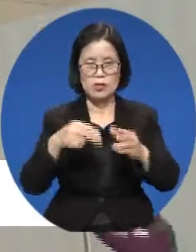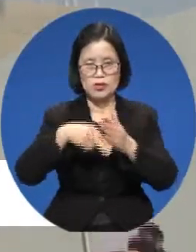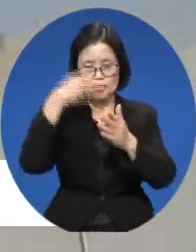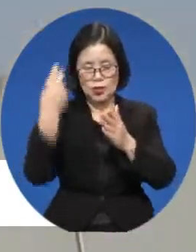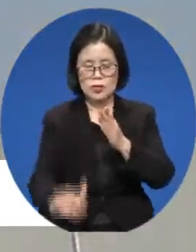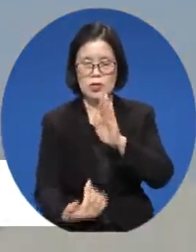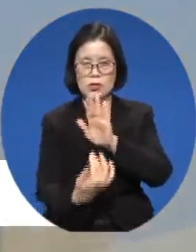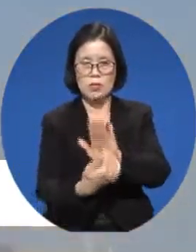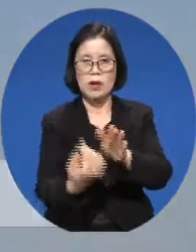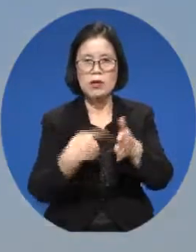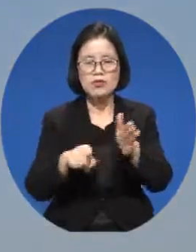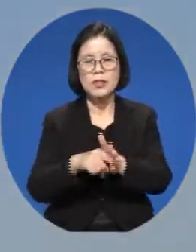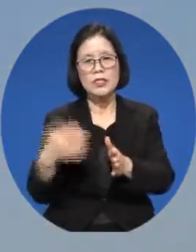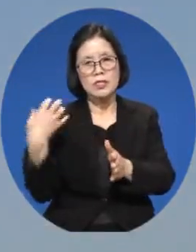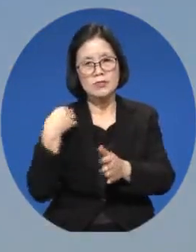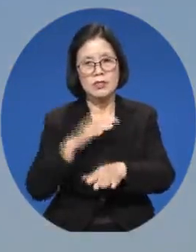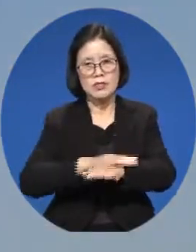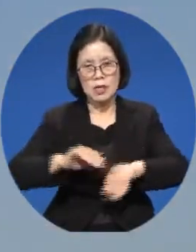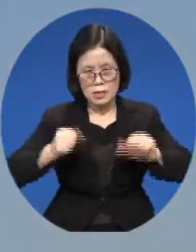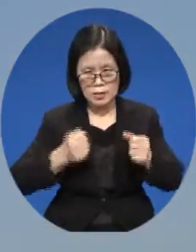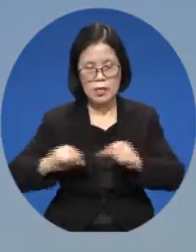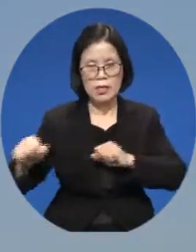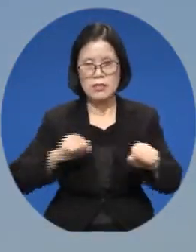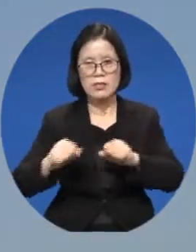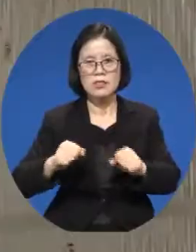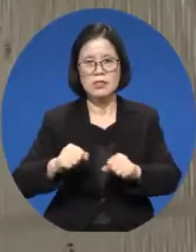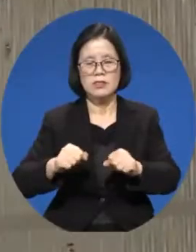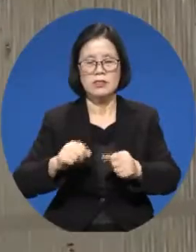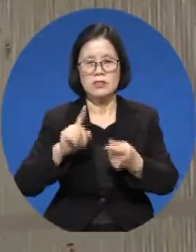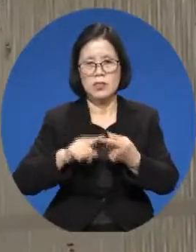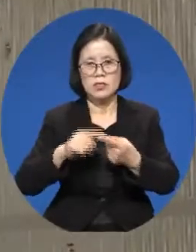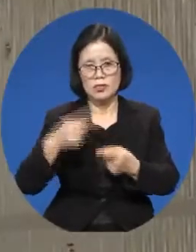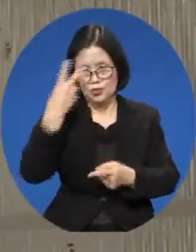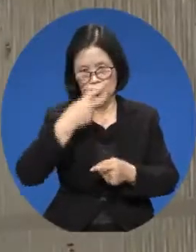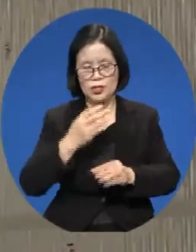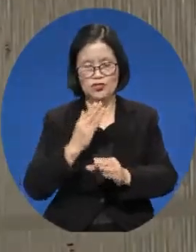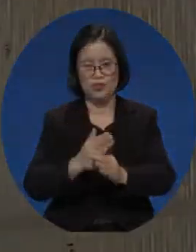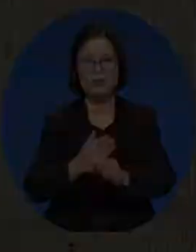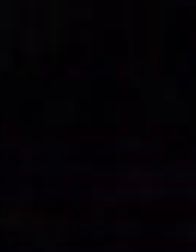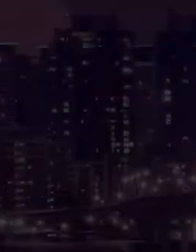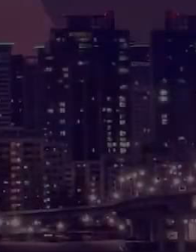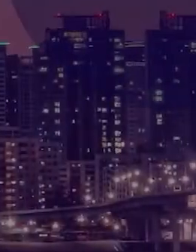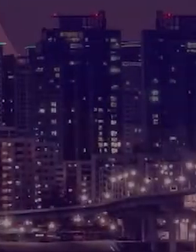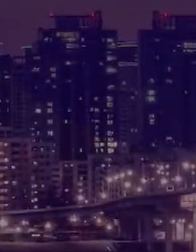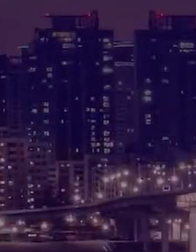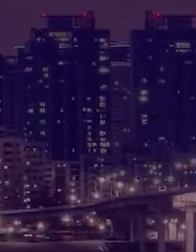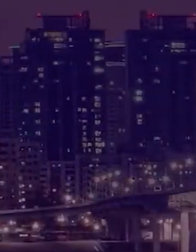위한 의무를 제대로 이행했는지 수사하고 있습니다. OBS 뉴스 이어진입니다.